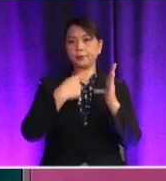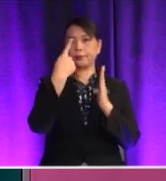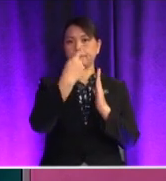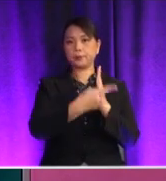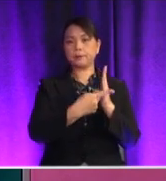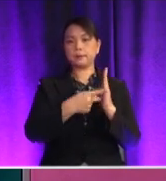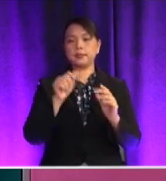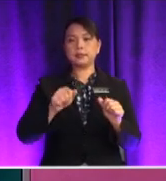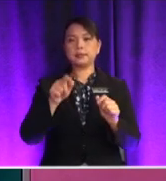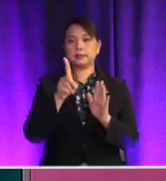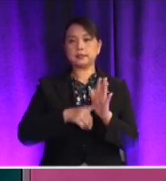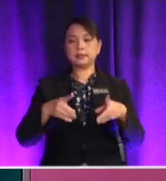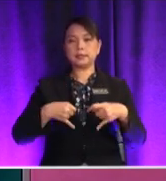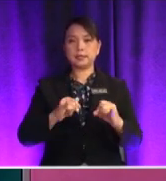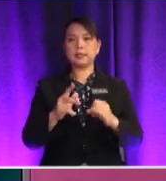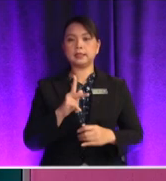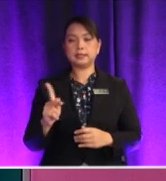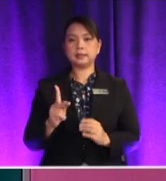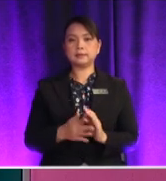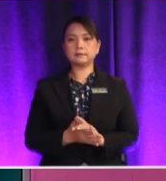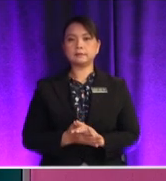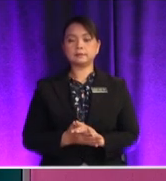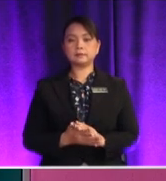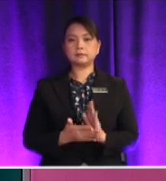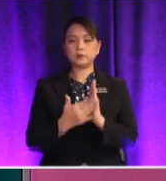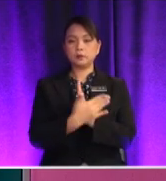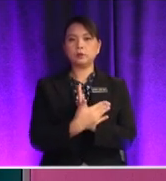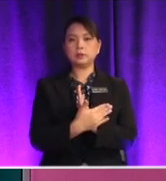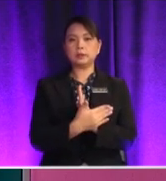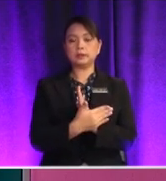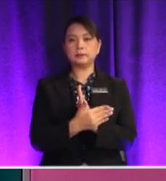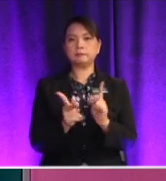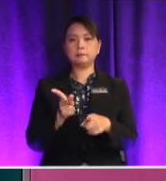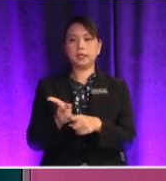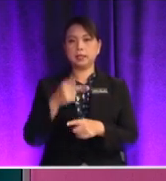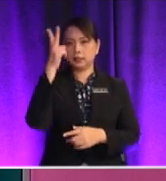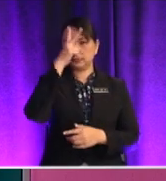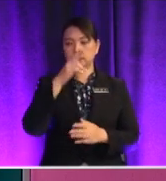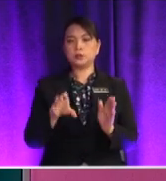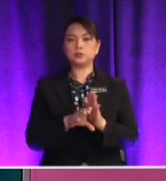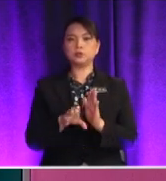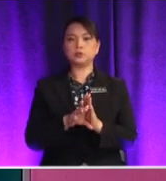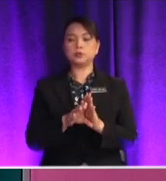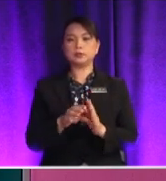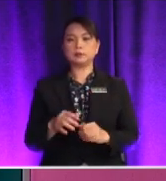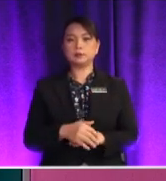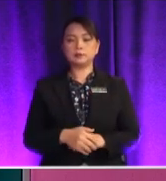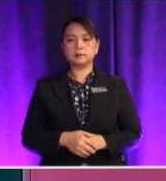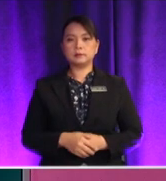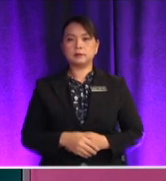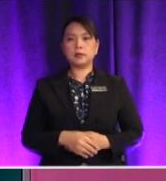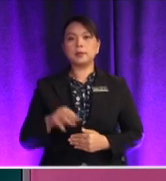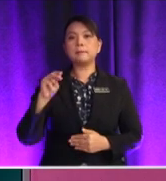yang terbaru ini di Maha. Okey, Jabatan Kebudayaan Malaysia menganjurkan persembahan tarian dalam